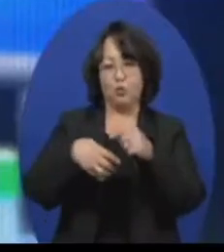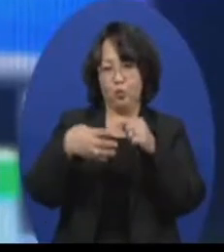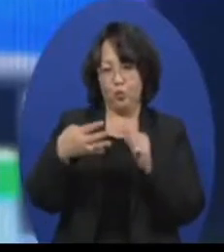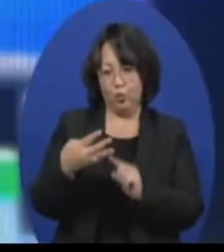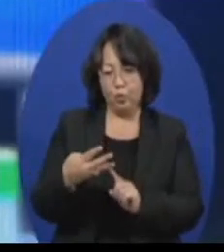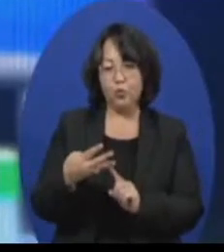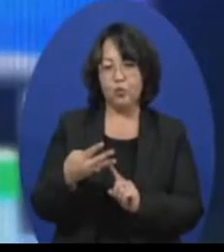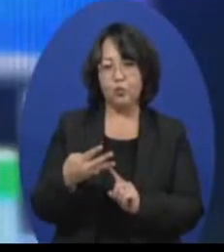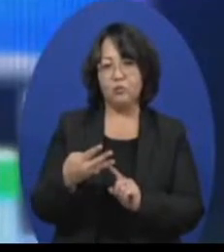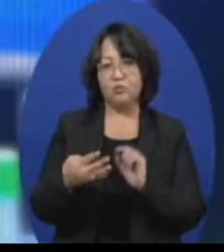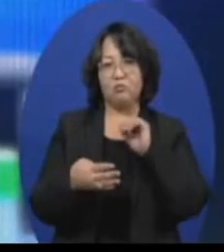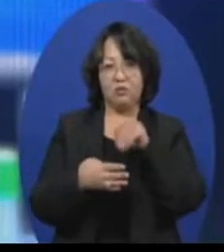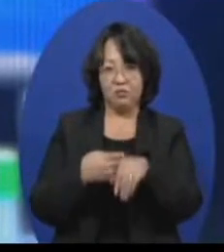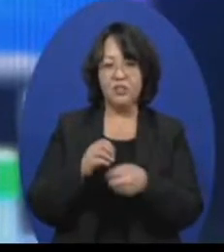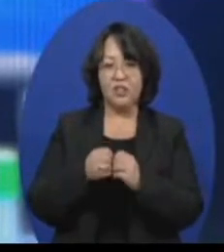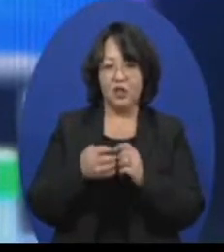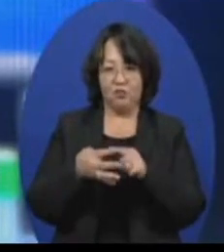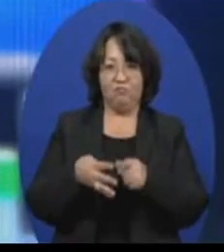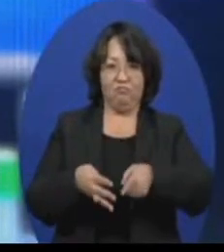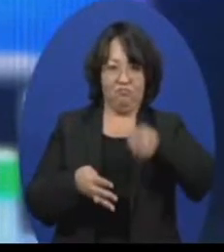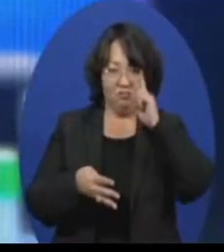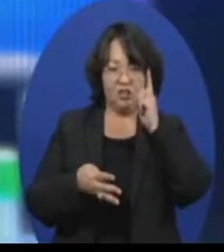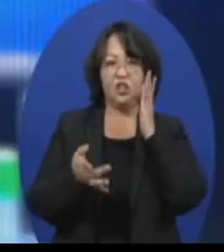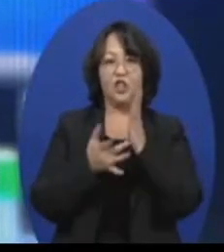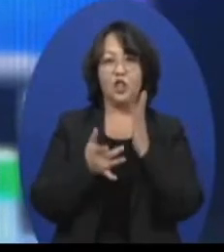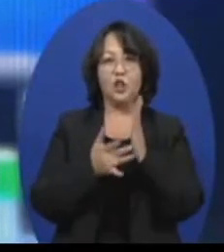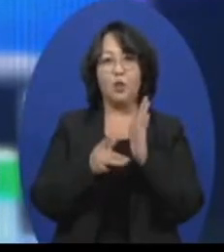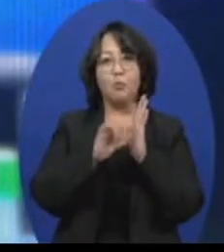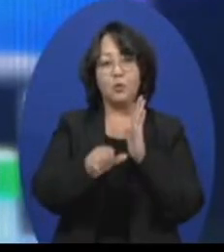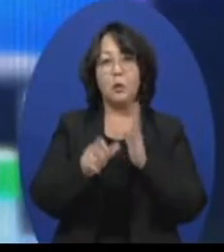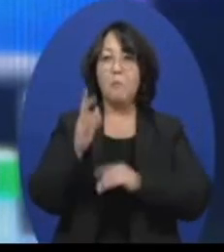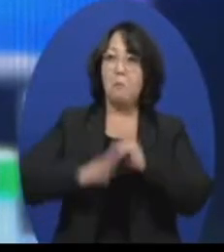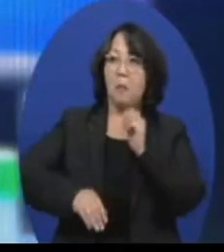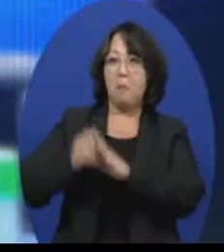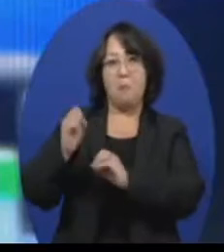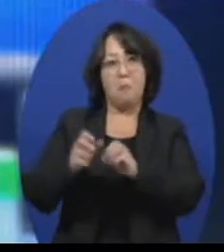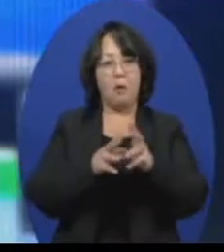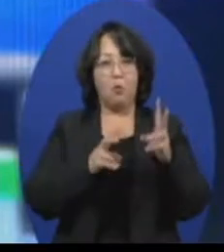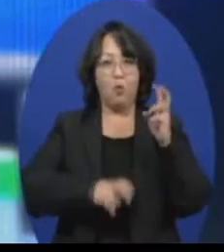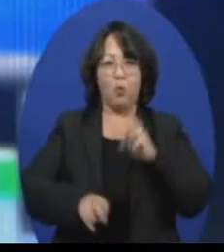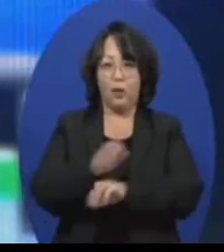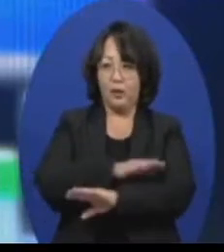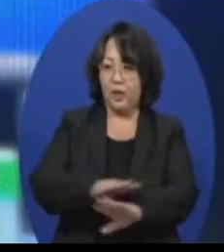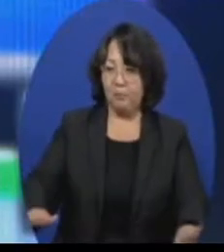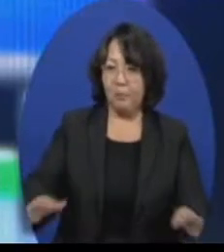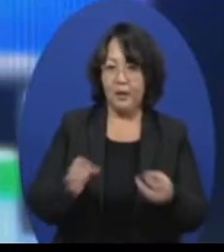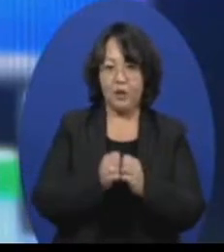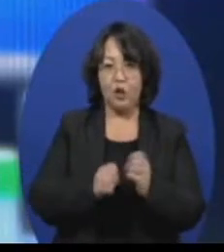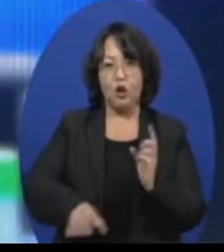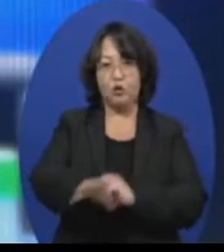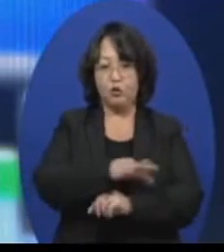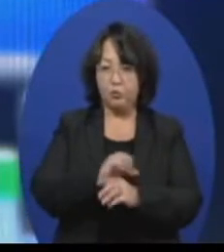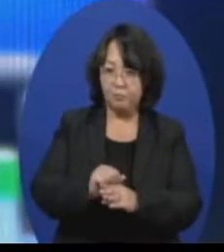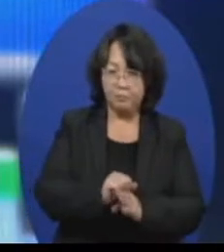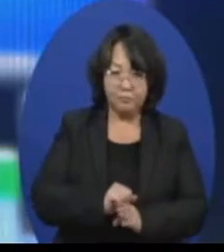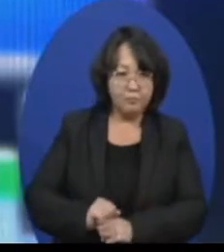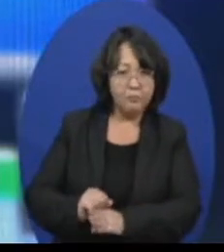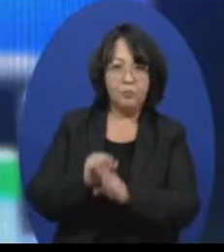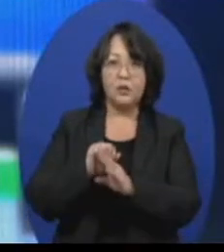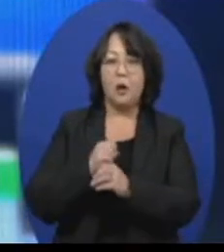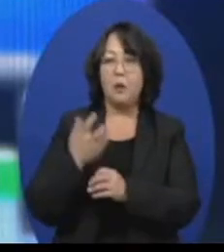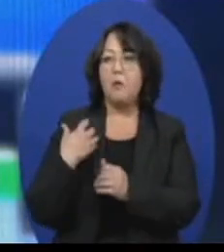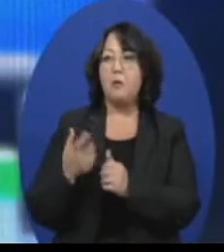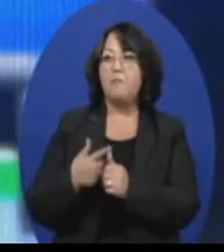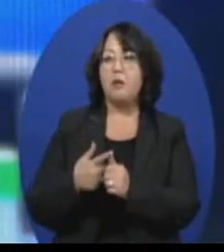дөрөн үе шатаас бүрднэ. Өнөөдөр эхний шат буюу технологийн бус, барилга байгууламж үйлдвэрийн талбайд идэвхтэй бэлтгэл ажлыг хийх ерөнхий